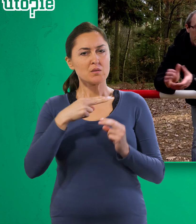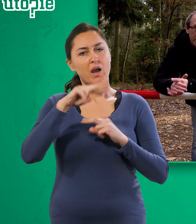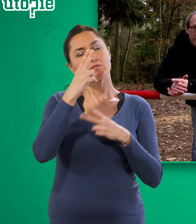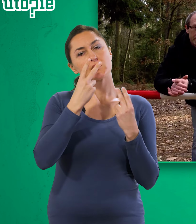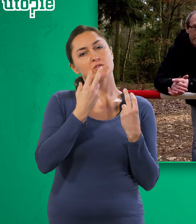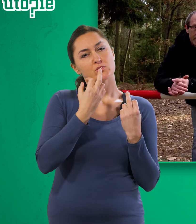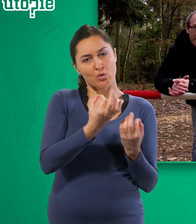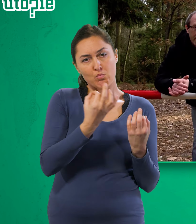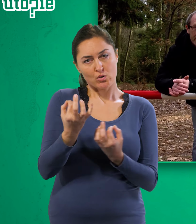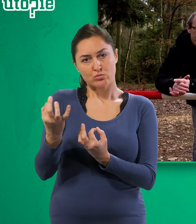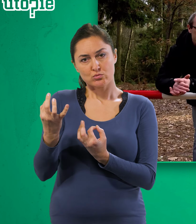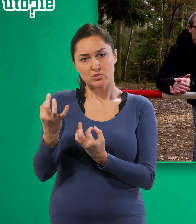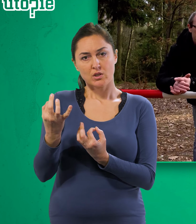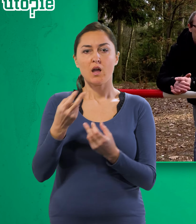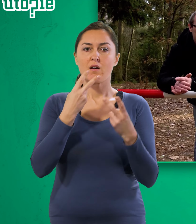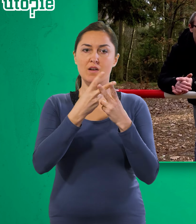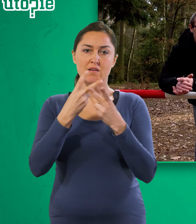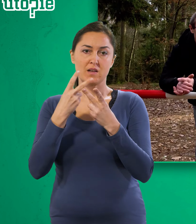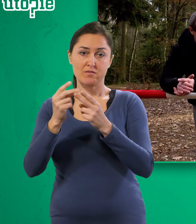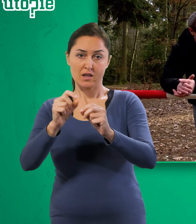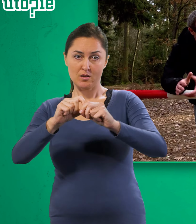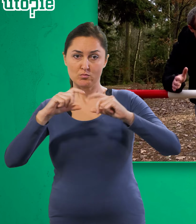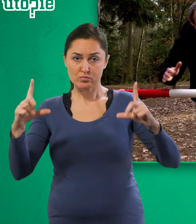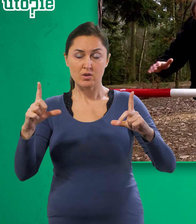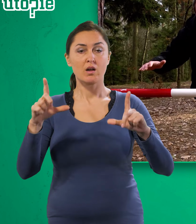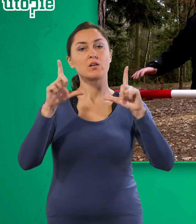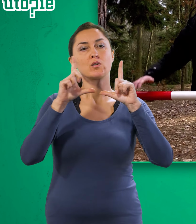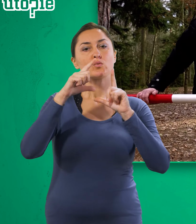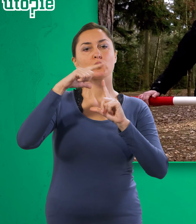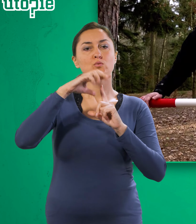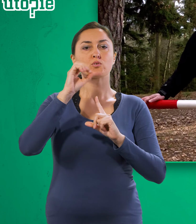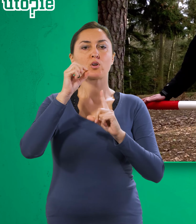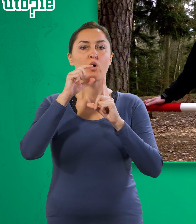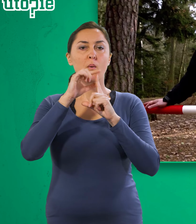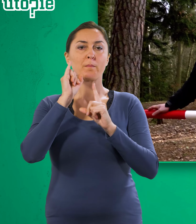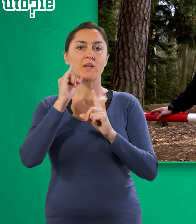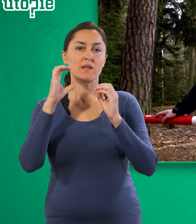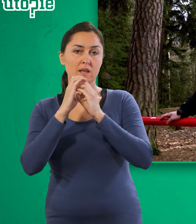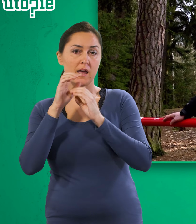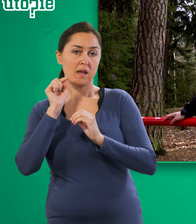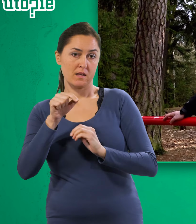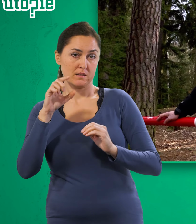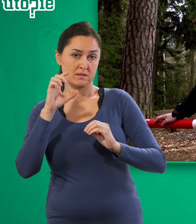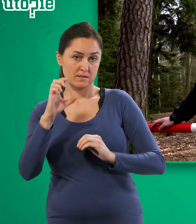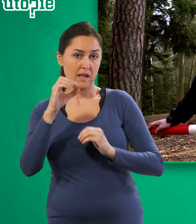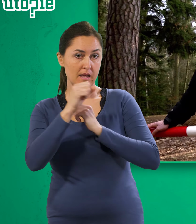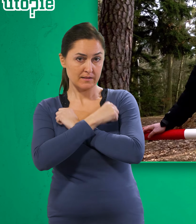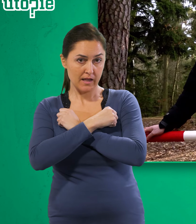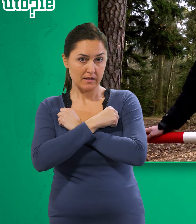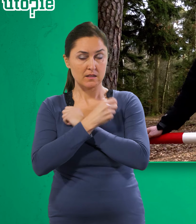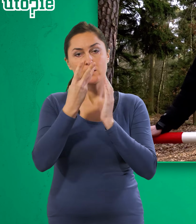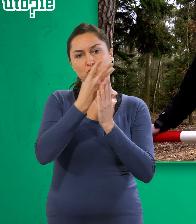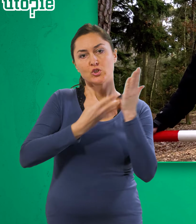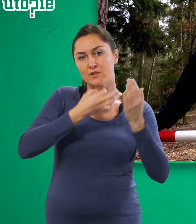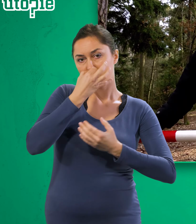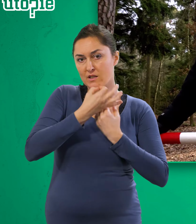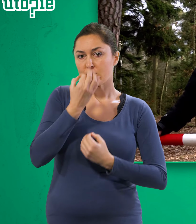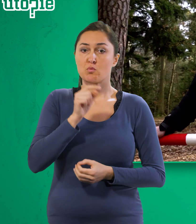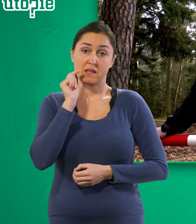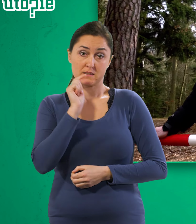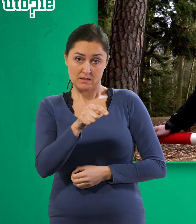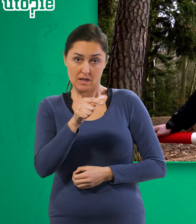A mimochodem, existuje v našem životě něco, co je takovou závorou, která nám řekne člověče, po této